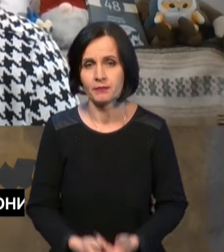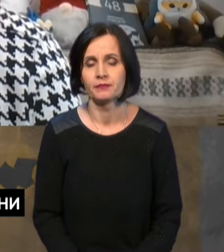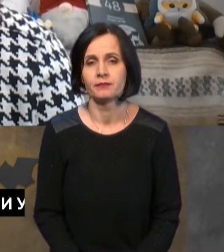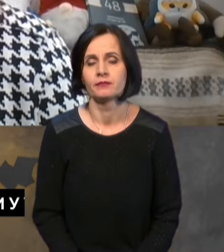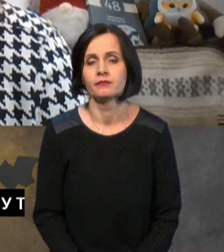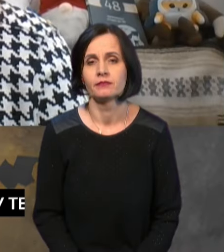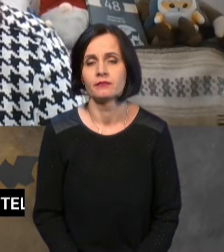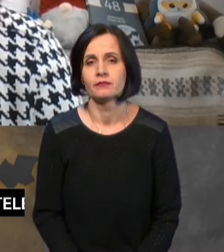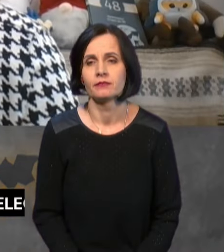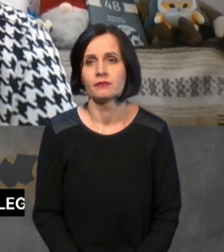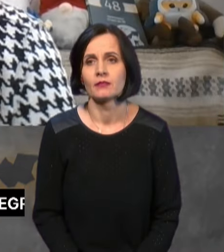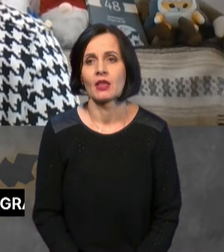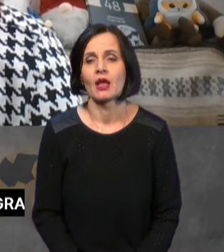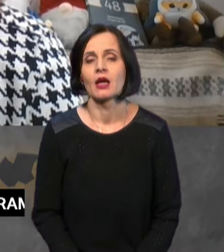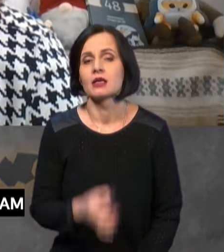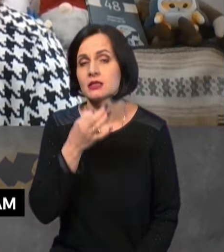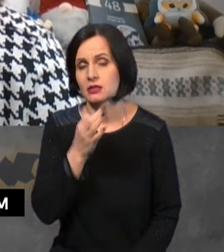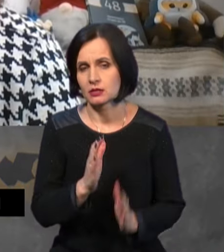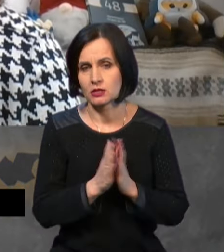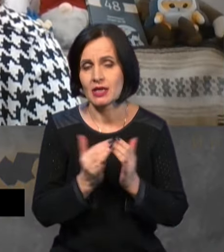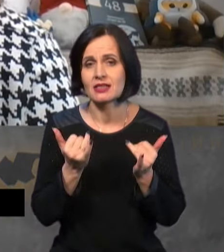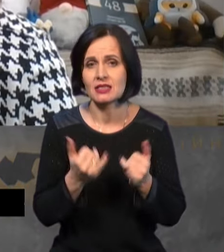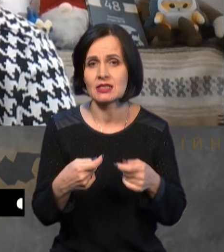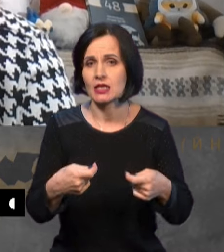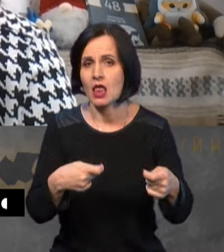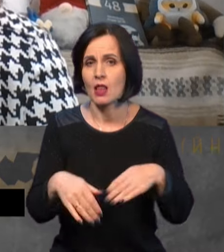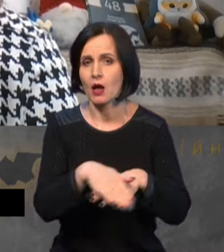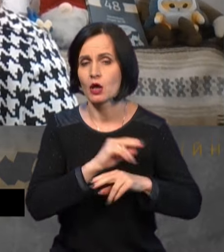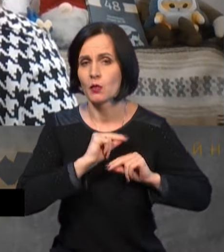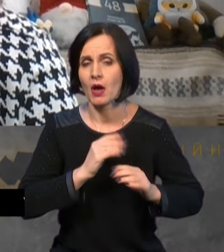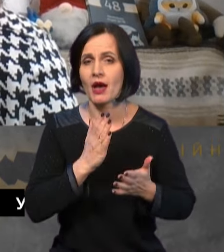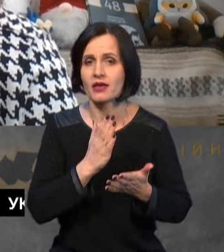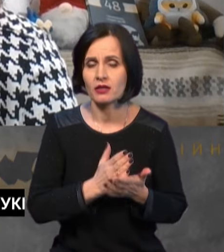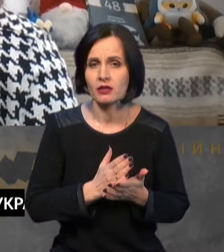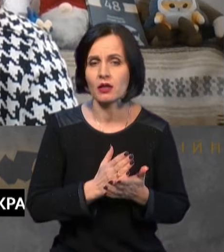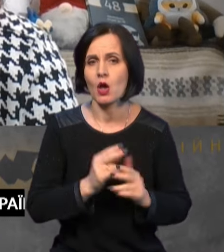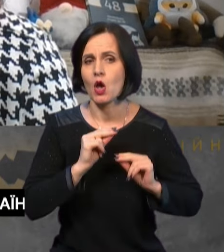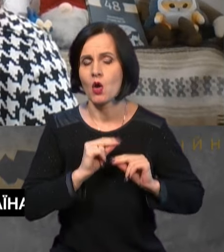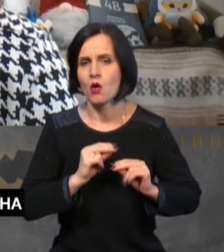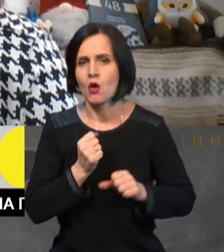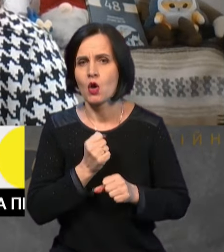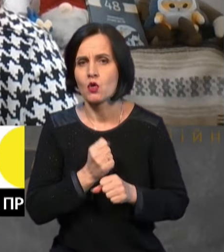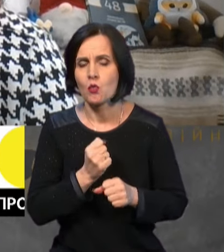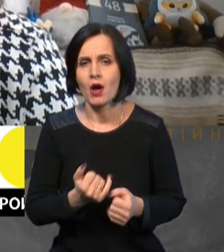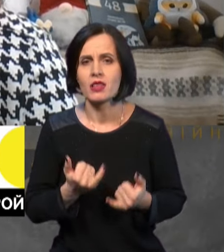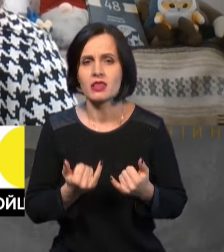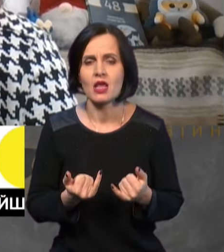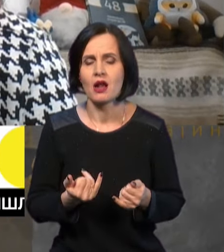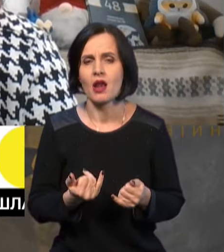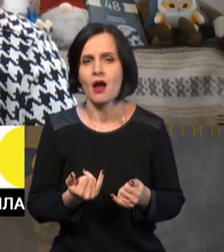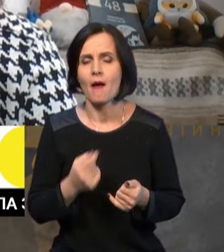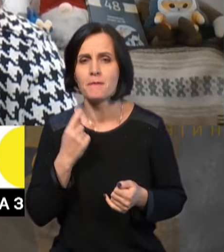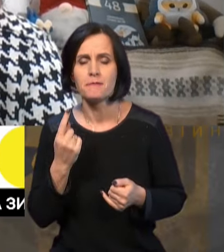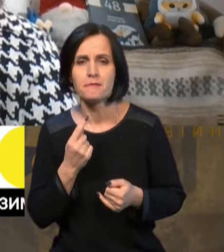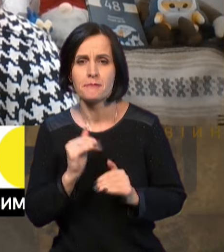Доброго дня. Пані Тетяно, скажіть, будь ласка, зараз на ринку праці є вакансії для неповнолітніх? І якщо дійсно є, то в яких